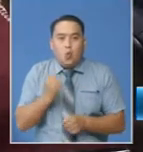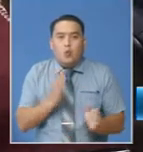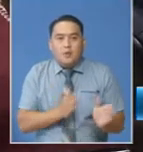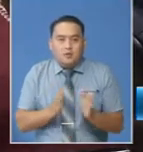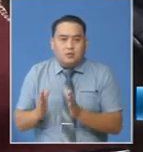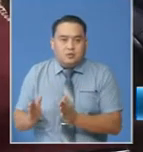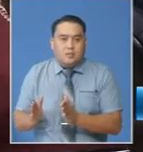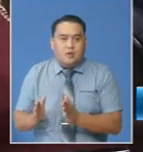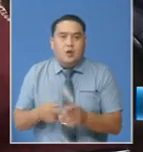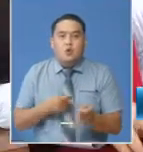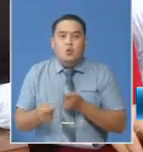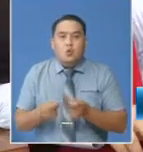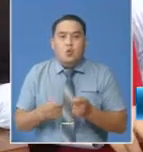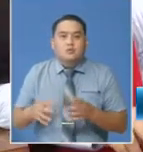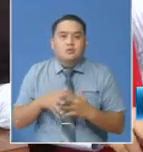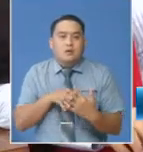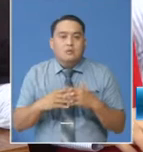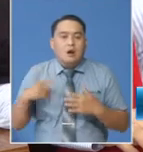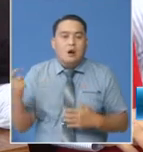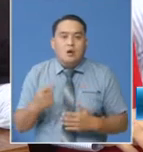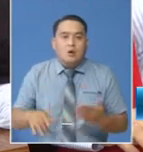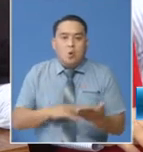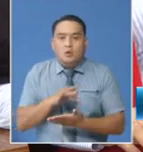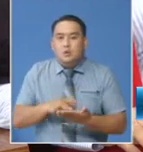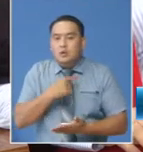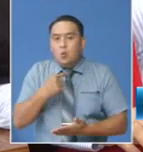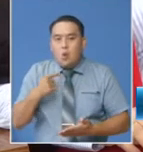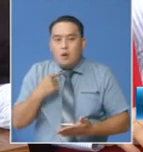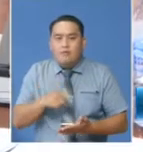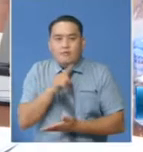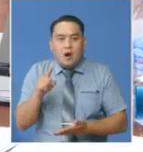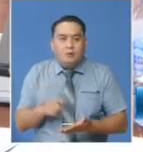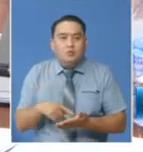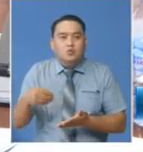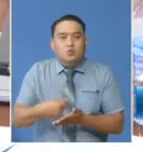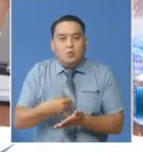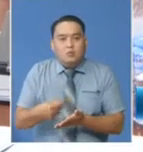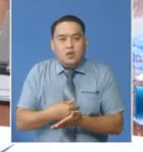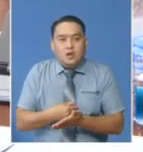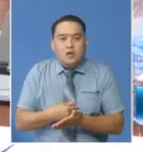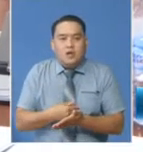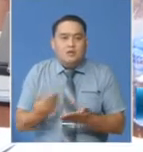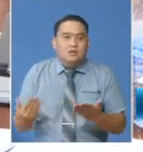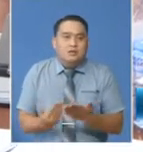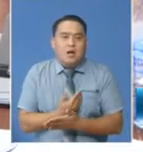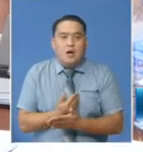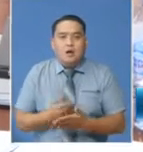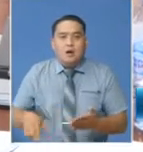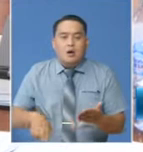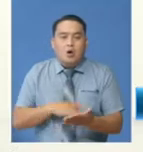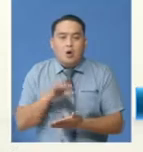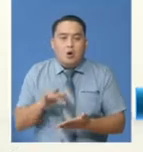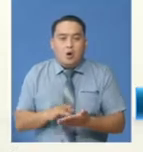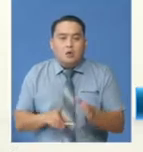назначению. Дело руководителя отдела сельского хозяйства города Талдыкурган по вопросам субъекта субсидирования переадресовано к